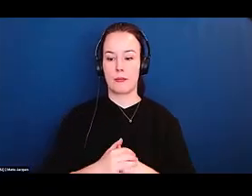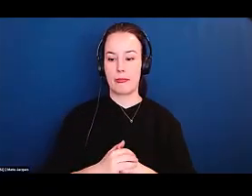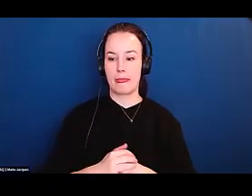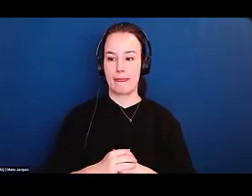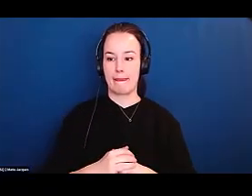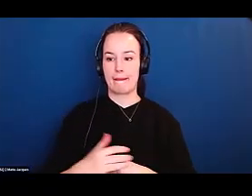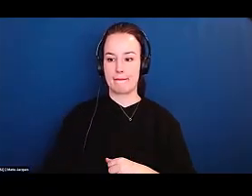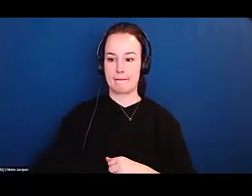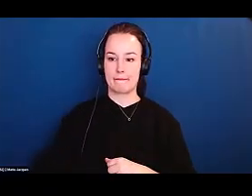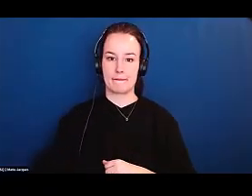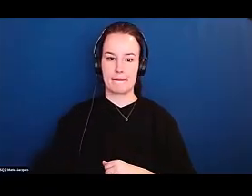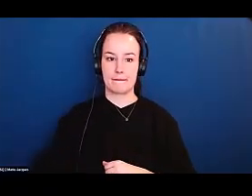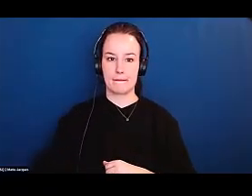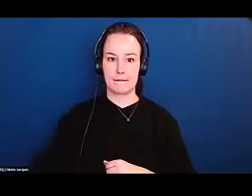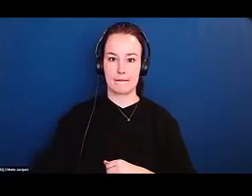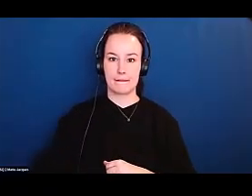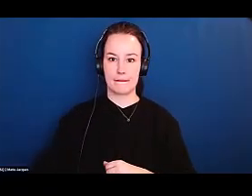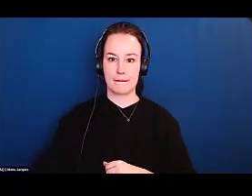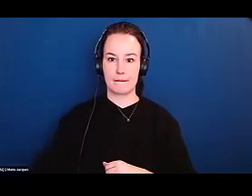Et